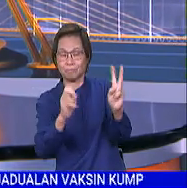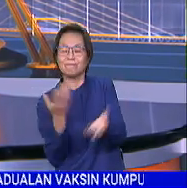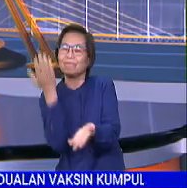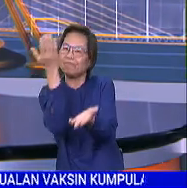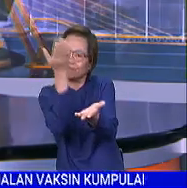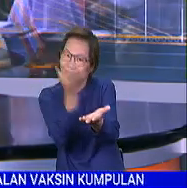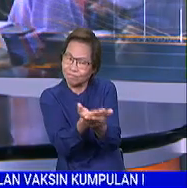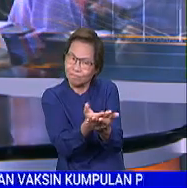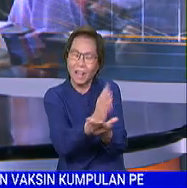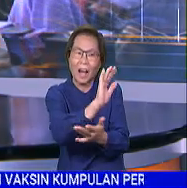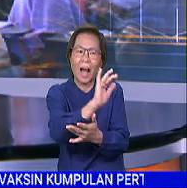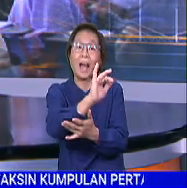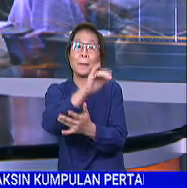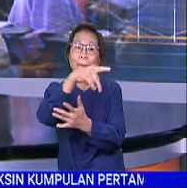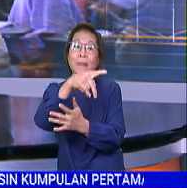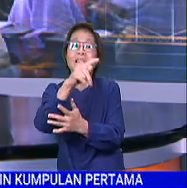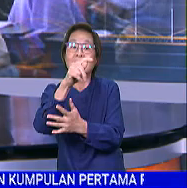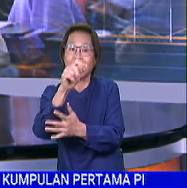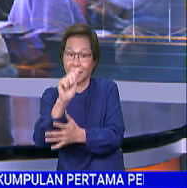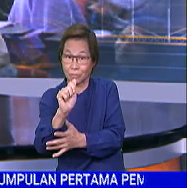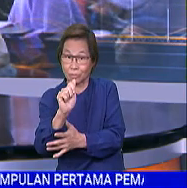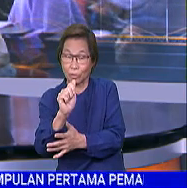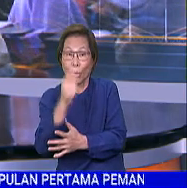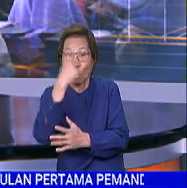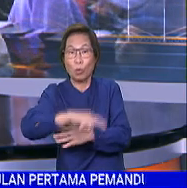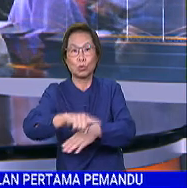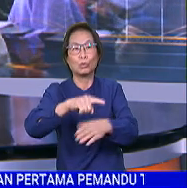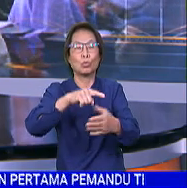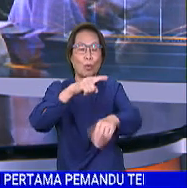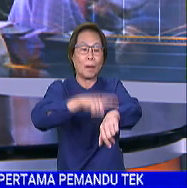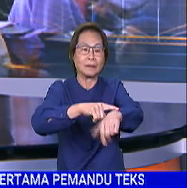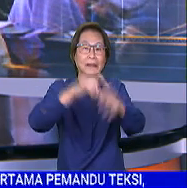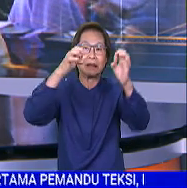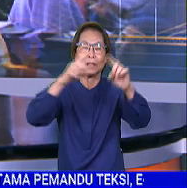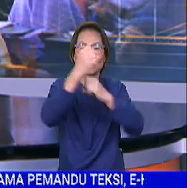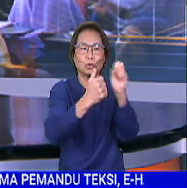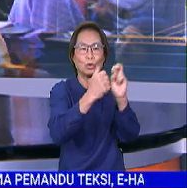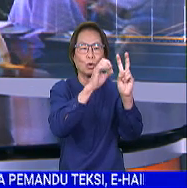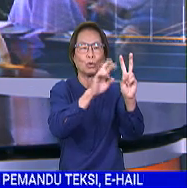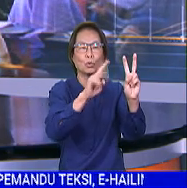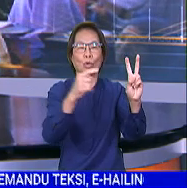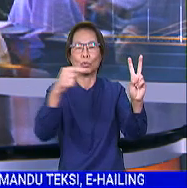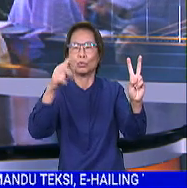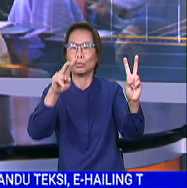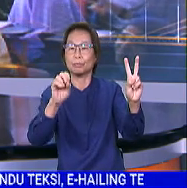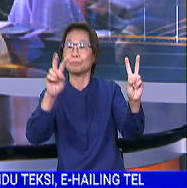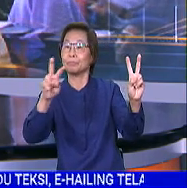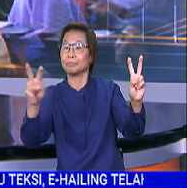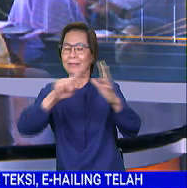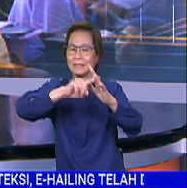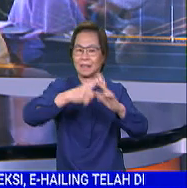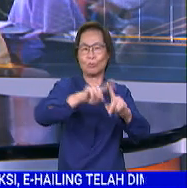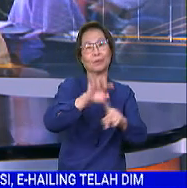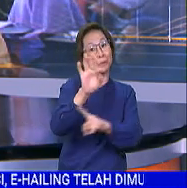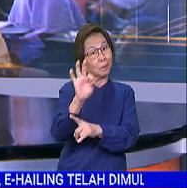ditawarkan ke institusi pengajian tinggi awam ipta bagi sesi Academy 2021-2022 bermula